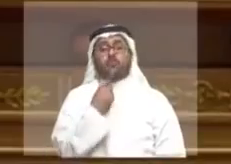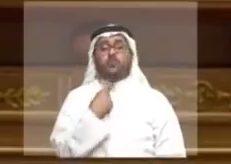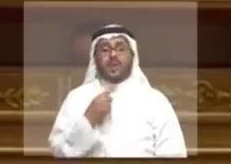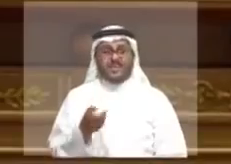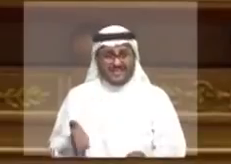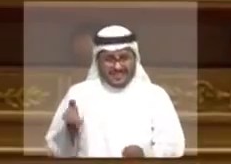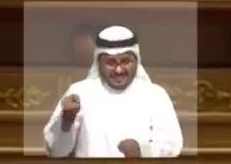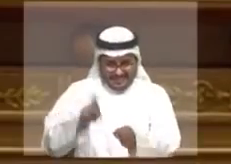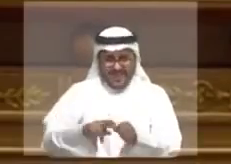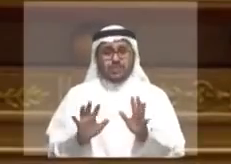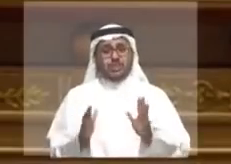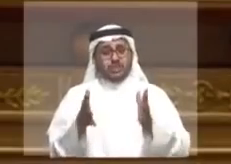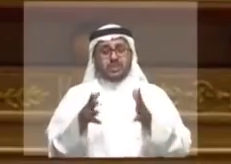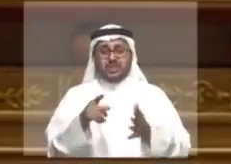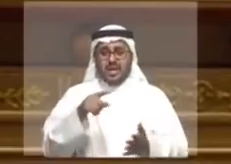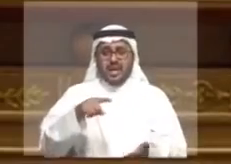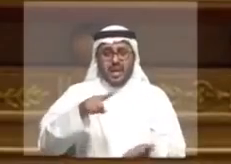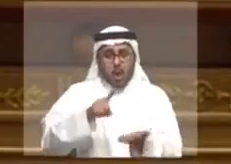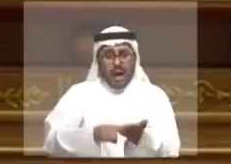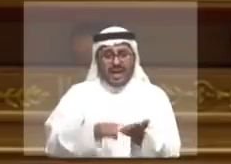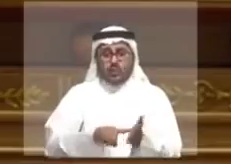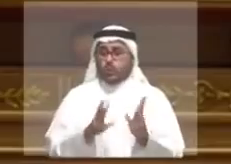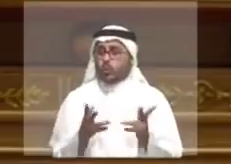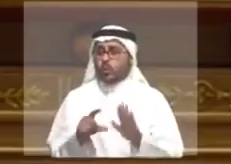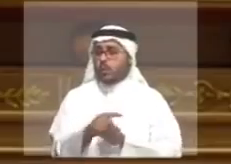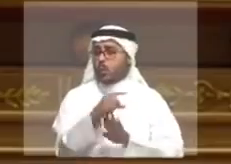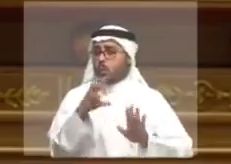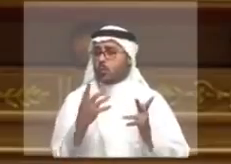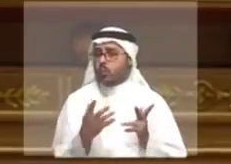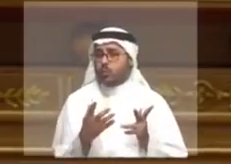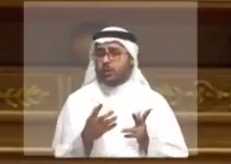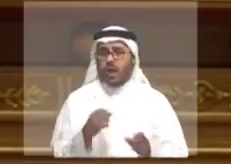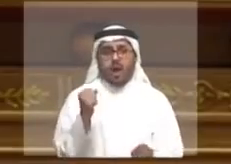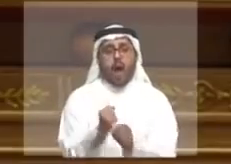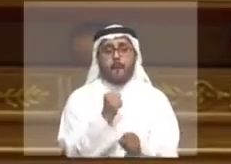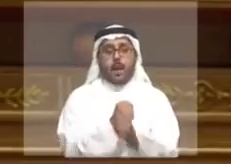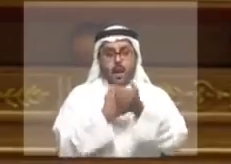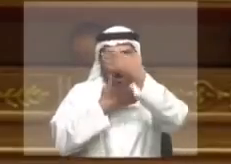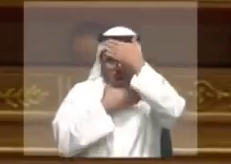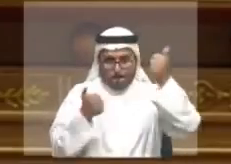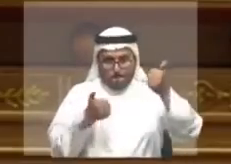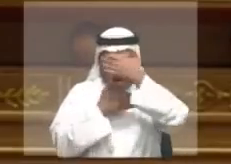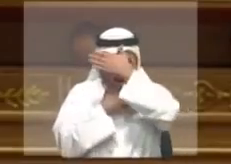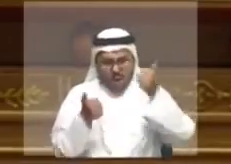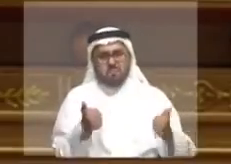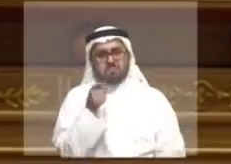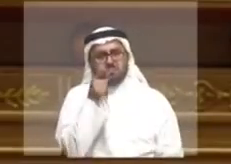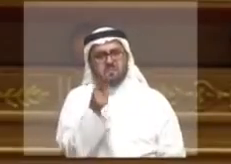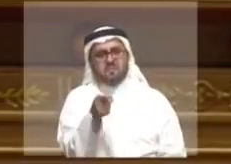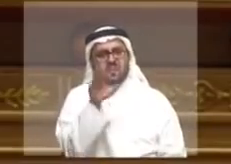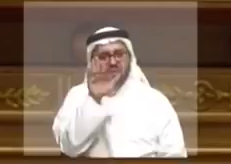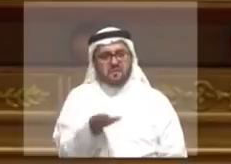ونجدد في هذا الخصوص الإدانة الشديدة لأعمال الإرهابية التي تقوم